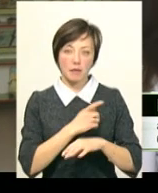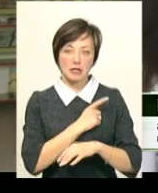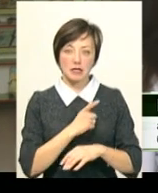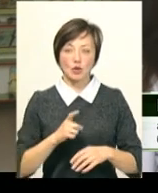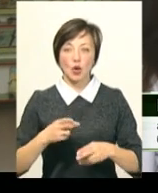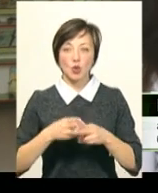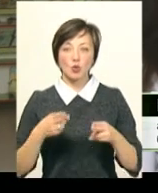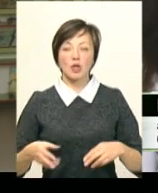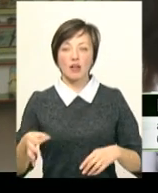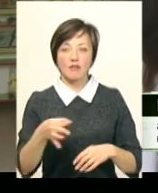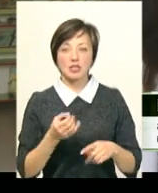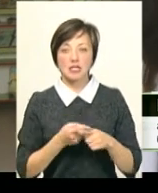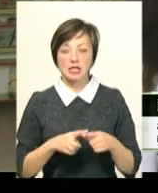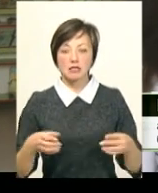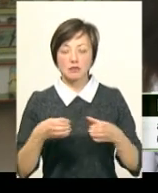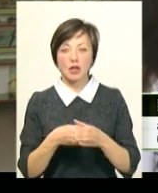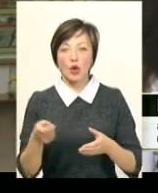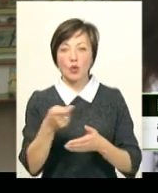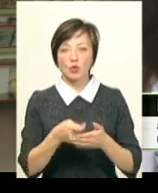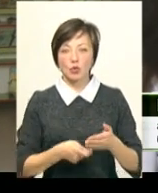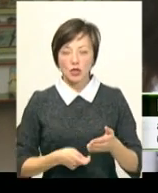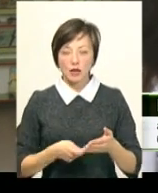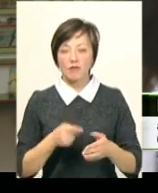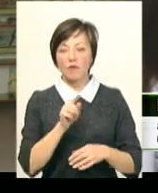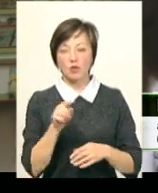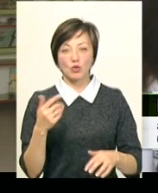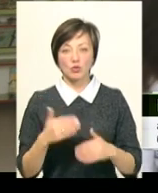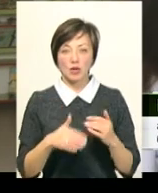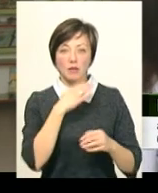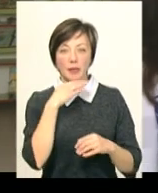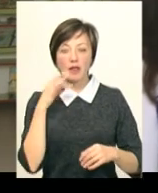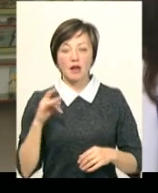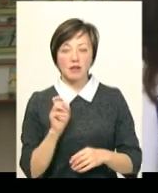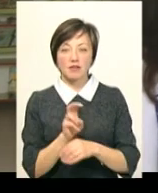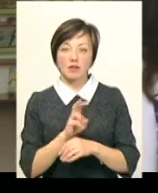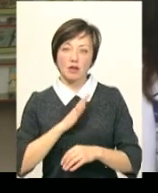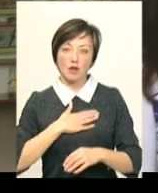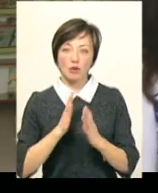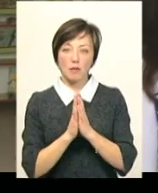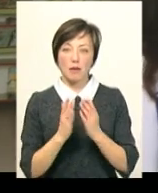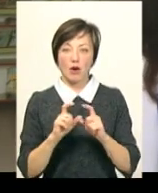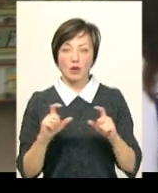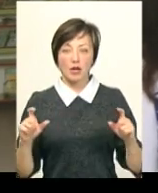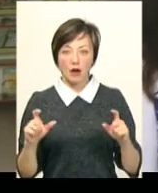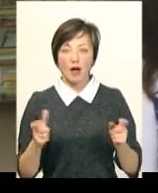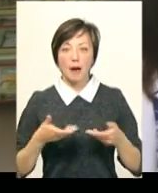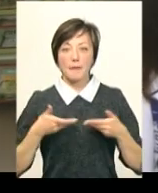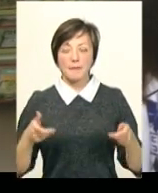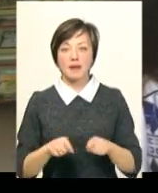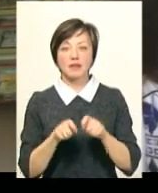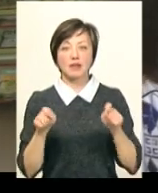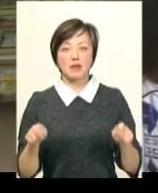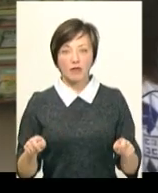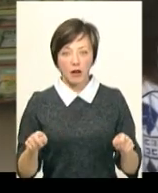з Дунаєвеччини. Це спілка художників Дунаєвеччини. Вони вже неодноразово відвідували нашу бібліотеку. Ми відкривали з